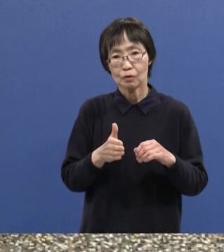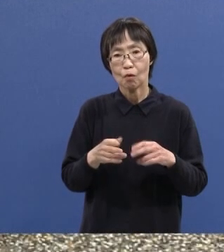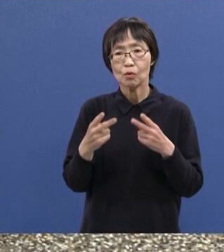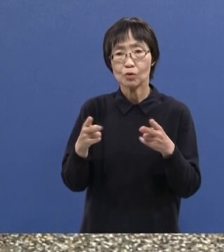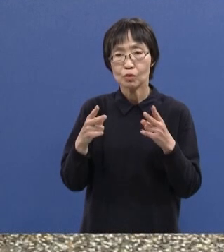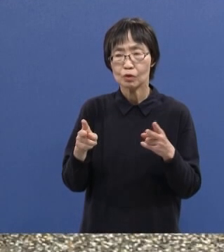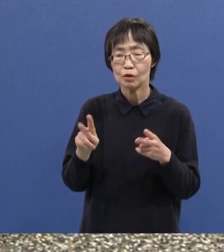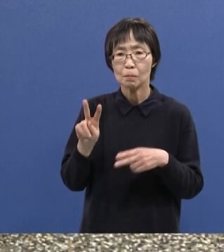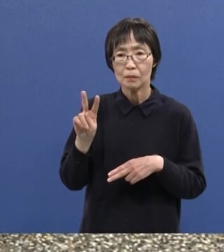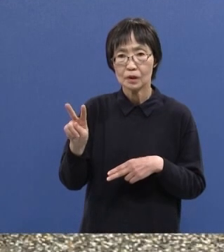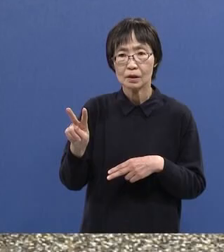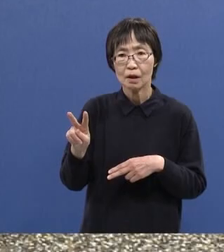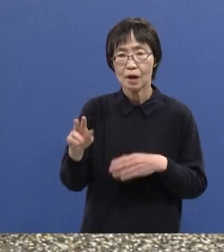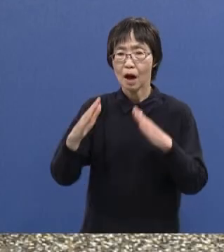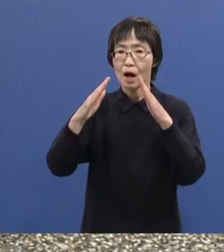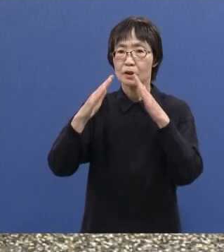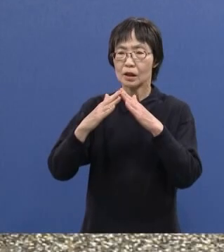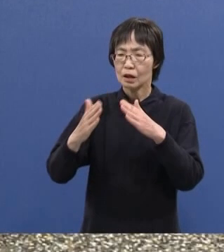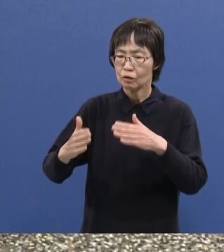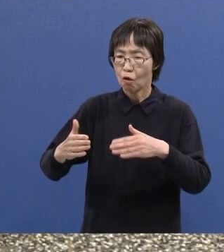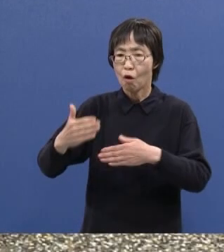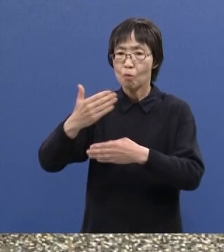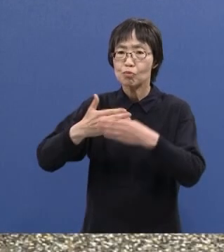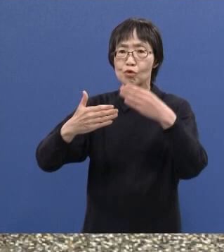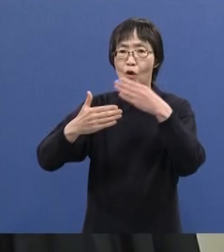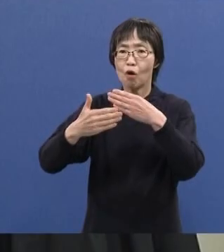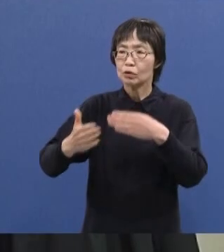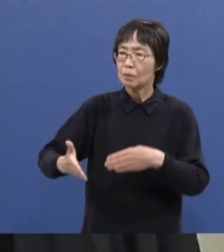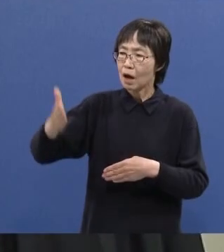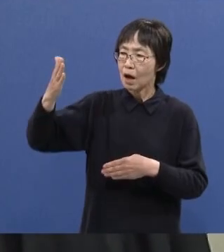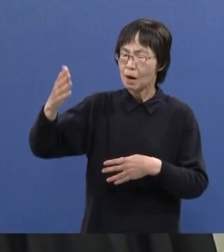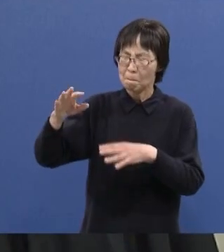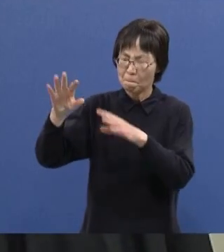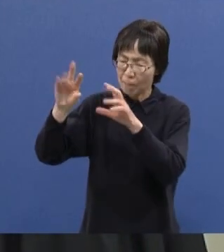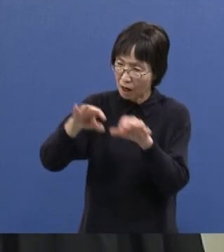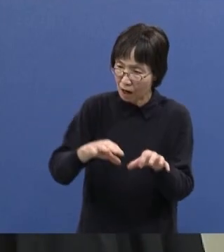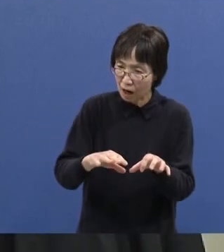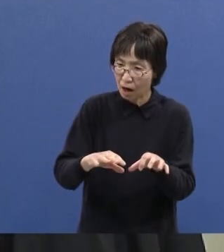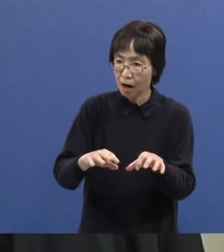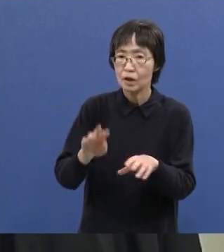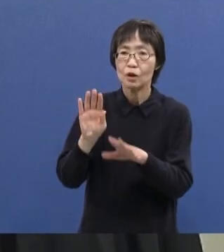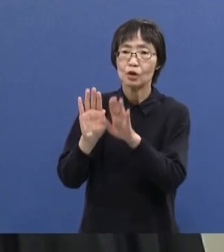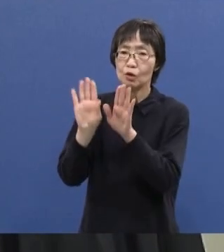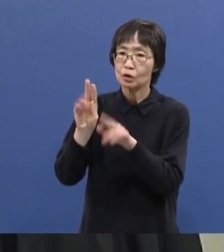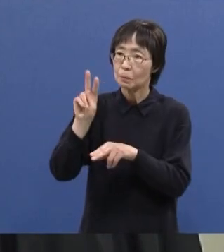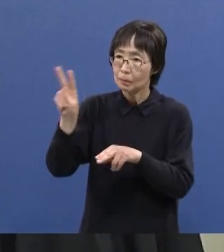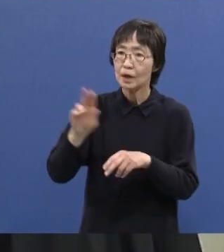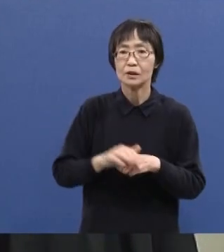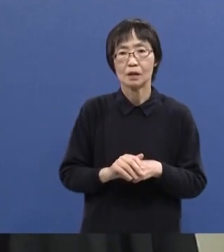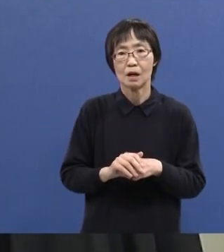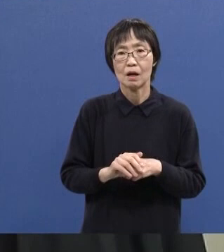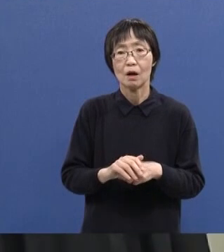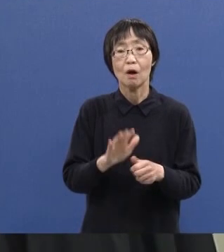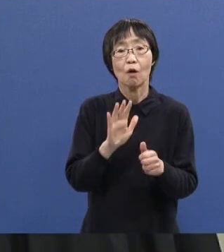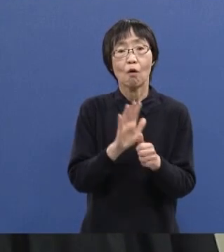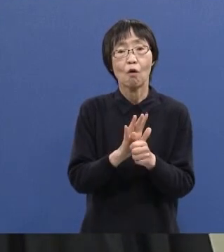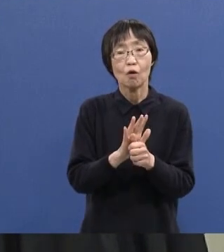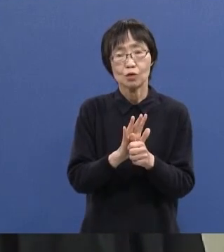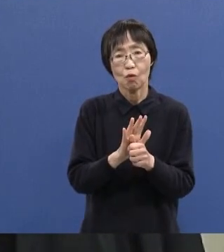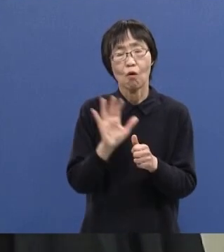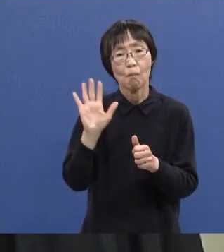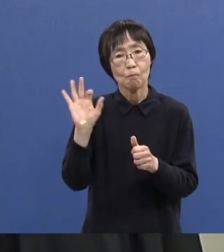は、住居のブロック塀が倒壊した映像も見ました。ブロック塀の撤去工事費の補助などもあるのでしょう